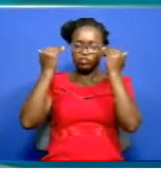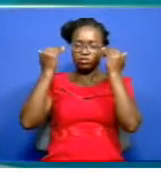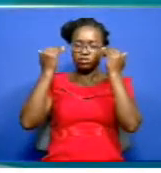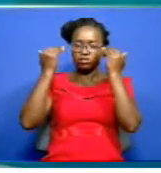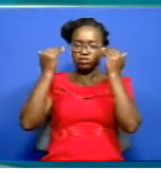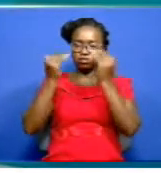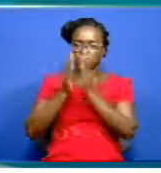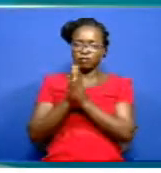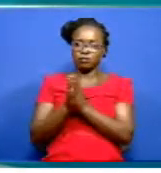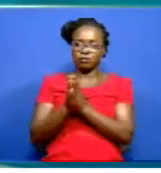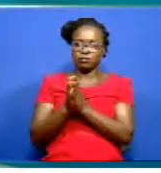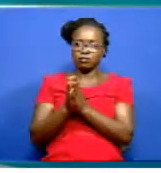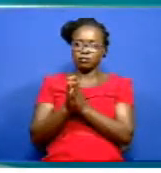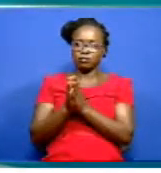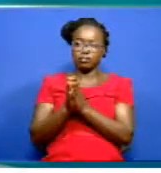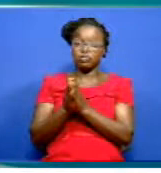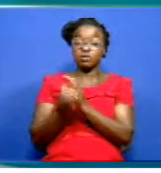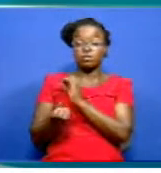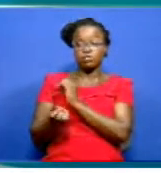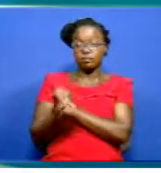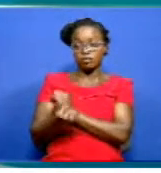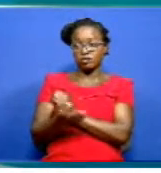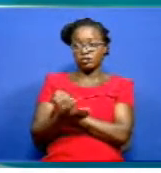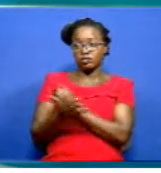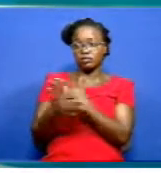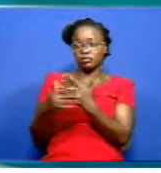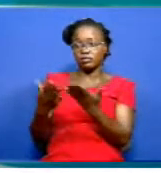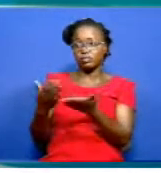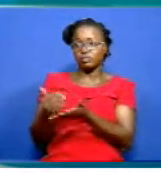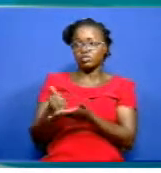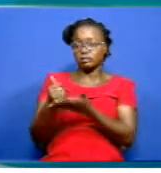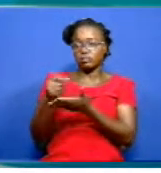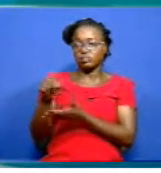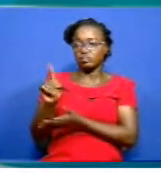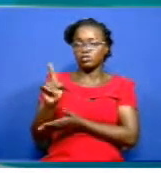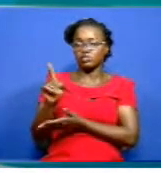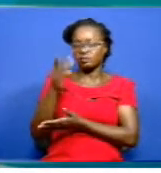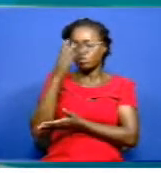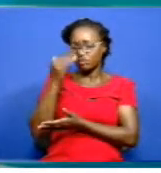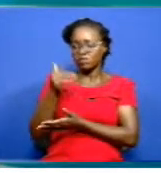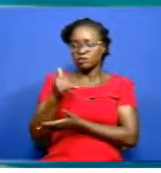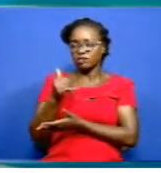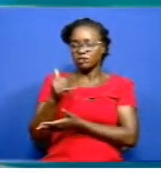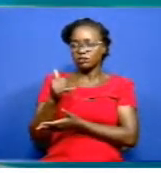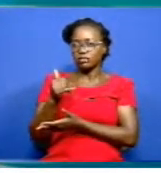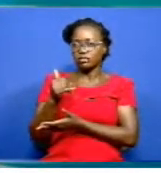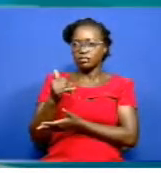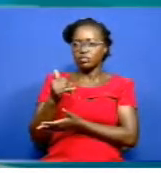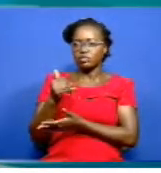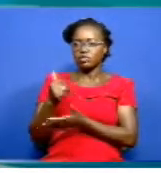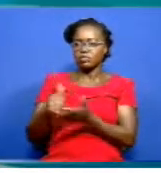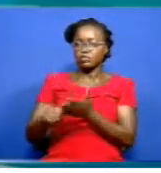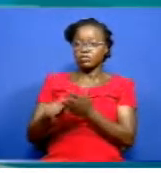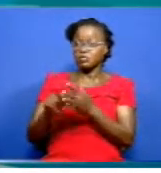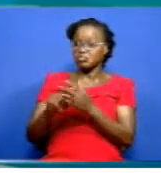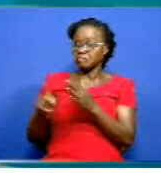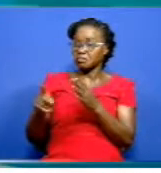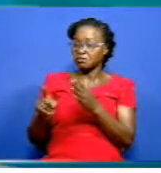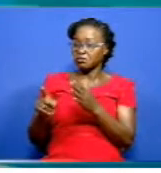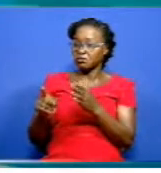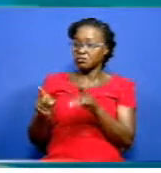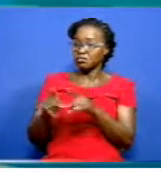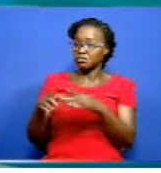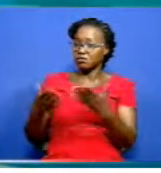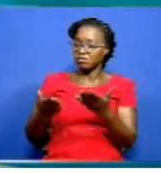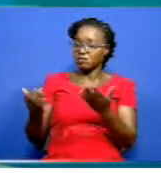na tutaweza kumpea mawaidha jinsi ya kujisaidia, kwa sababu si shida itapotea jinsi ilivyokuja,